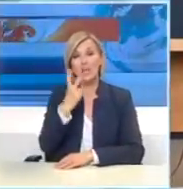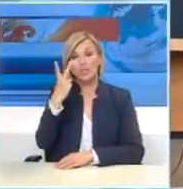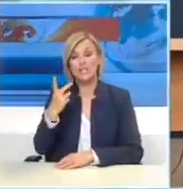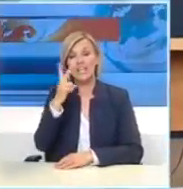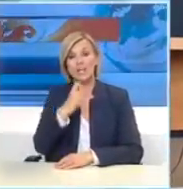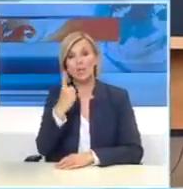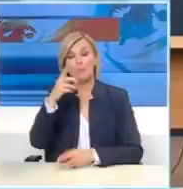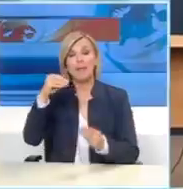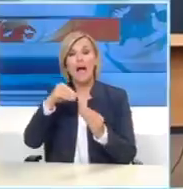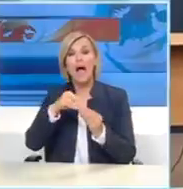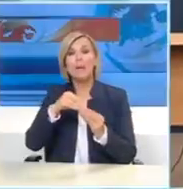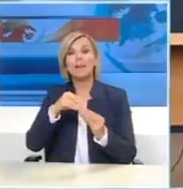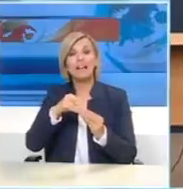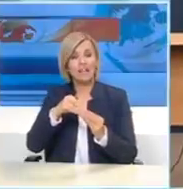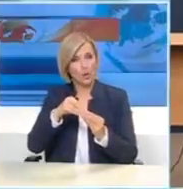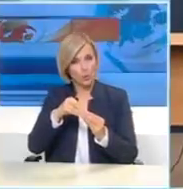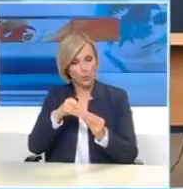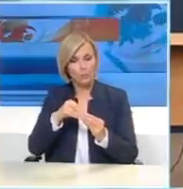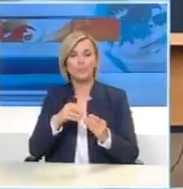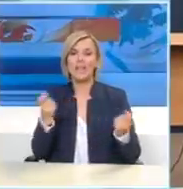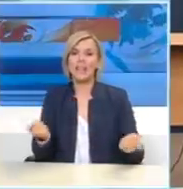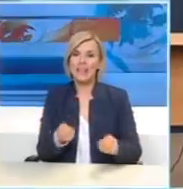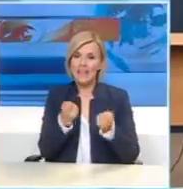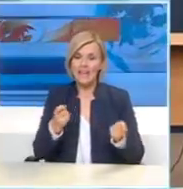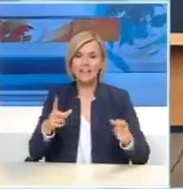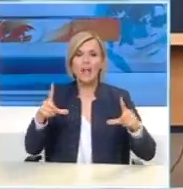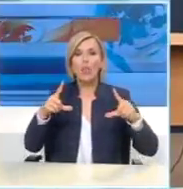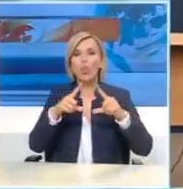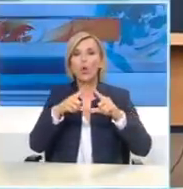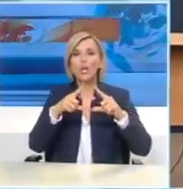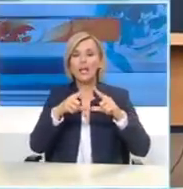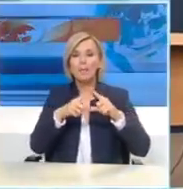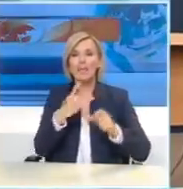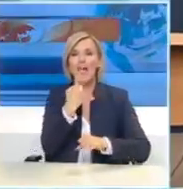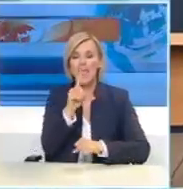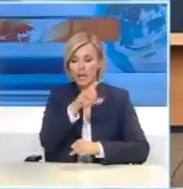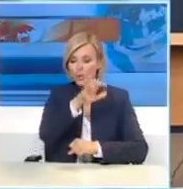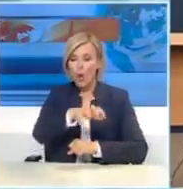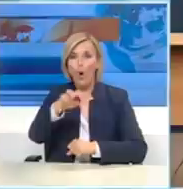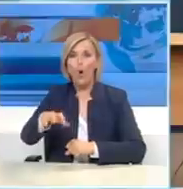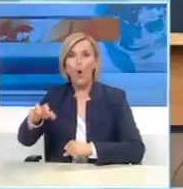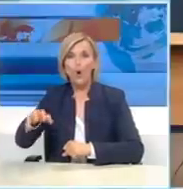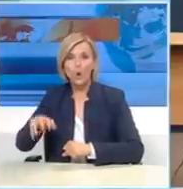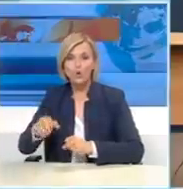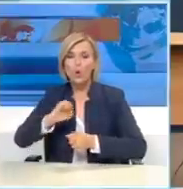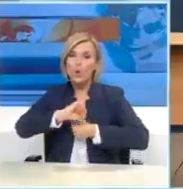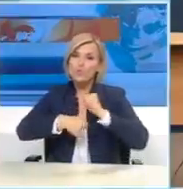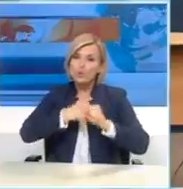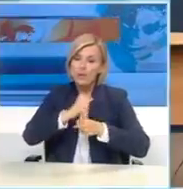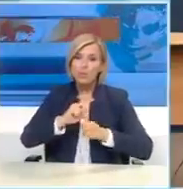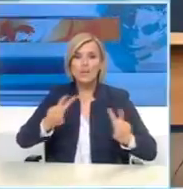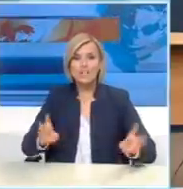μελέτη Solidarity με τη συμμετοχή 100 χωρών για να αποδειχθεί η αποτελεσματικότητα των 4 θεραπευτικών πρωτοκόλων που υπάρχουν